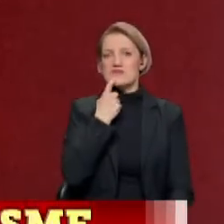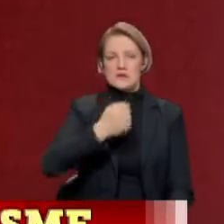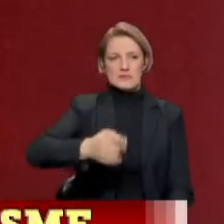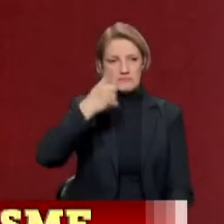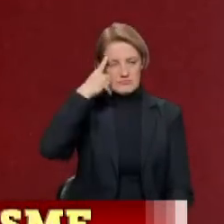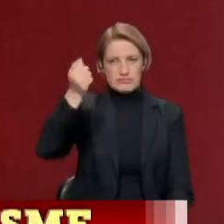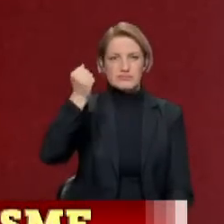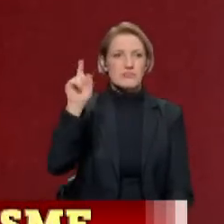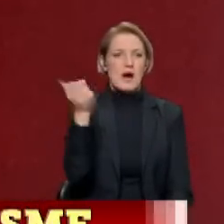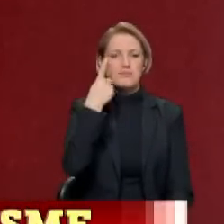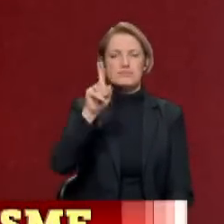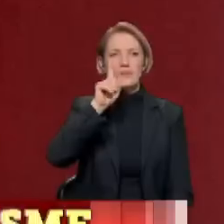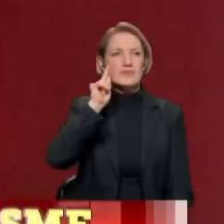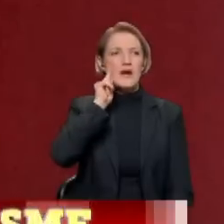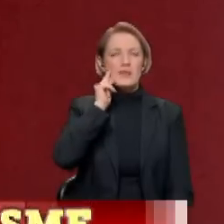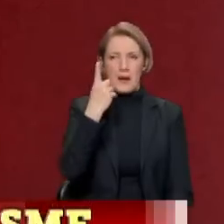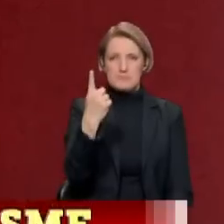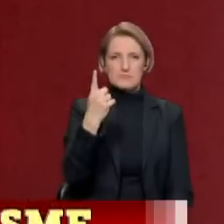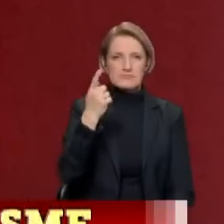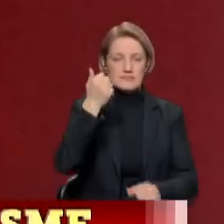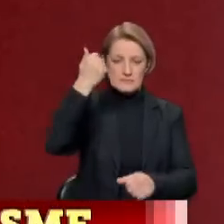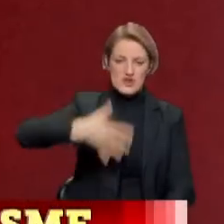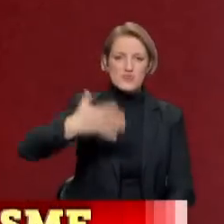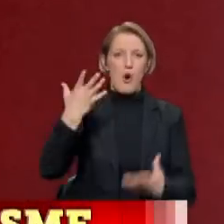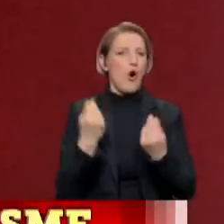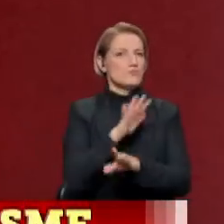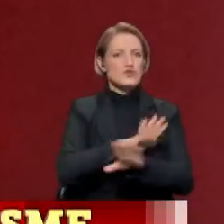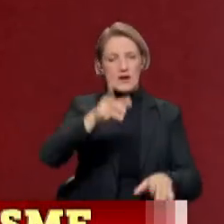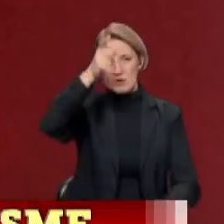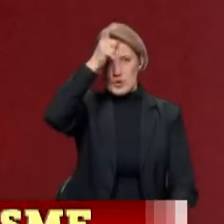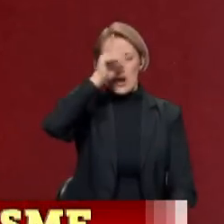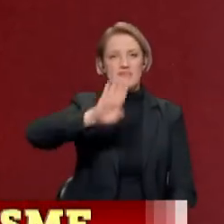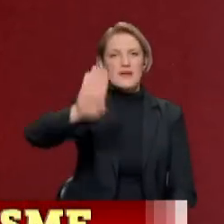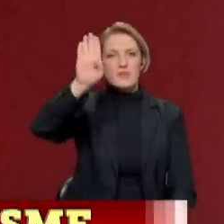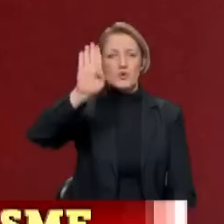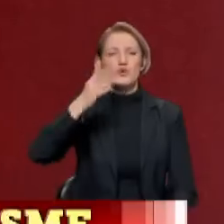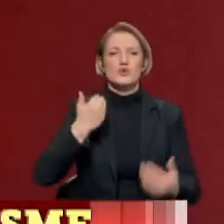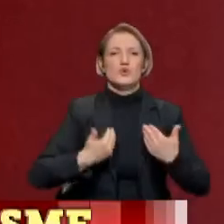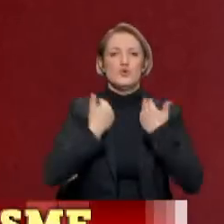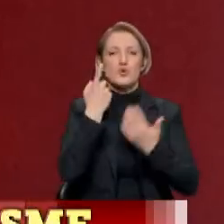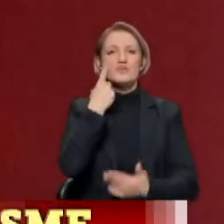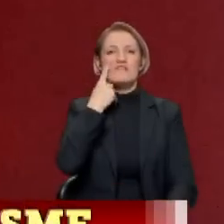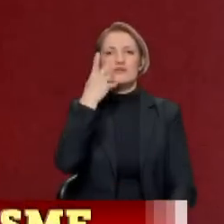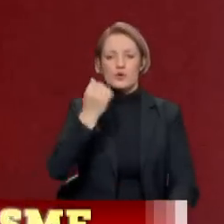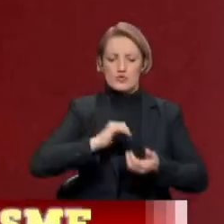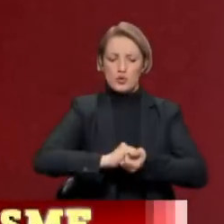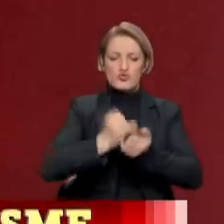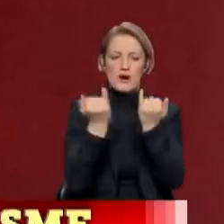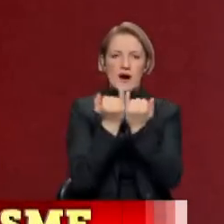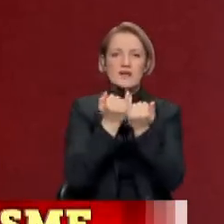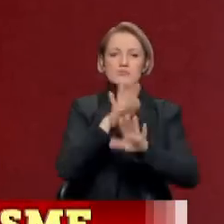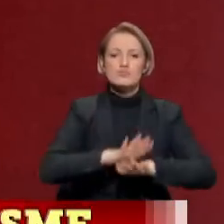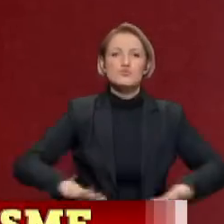despotik düzen, tek adam rejimi, bu ucube sistem olmayacak ve Türkiye demokratik, layık, hukuk devleti olarak dostça, kardeşçe